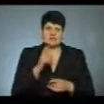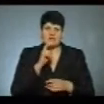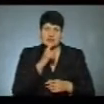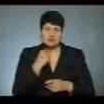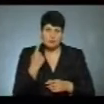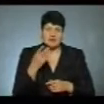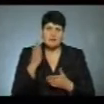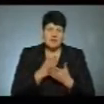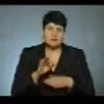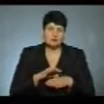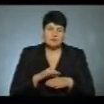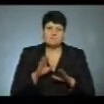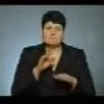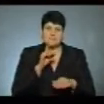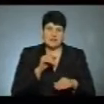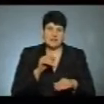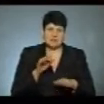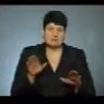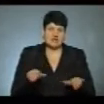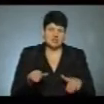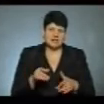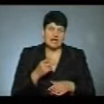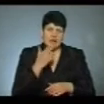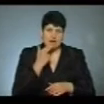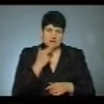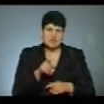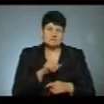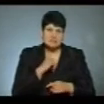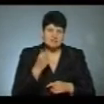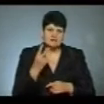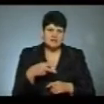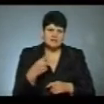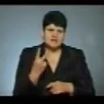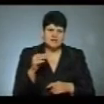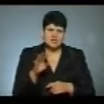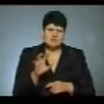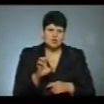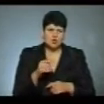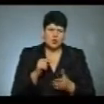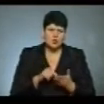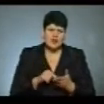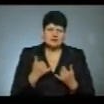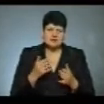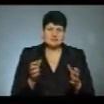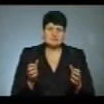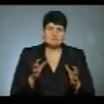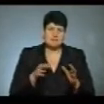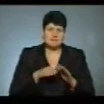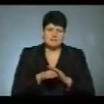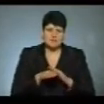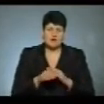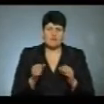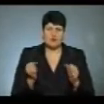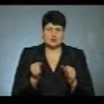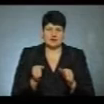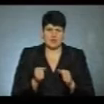працівників обласної та місцевої Держпродспоживслужби зарізали 22 тисячі 500 курей. Їх зараз зберігають у холодильних камерах